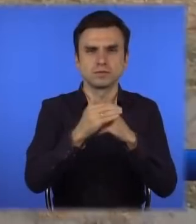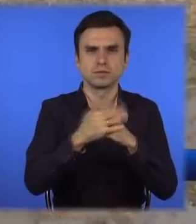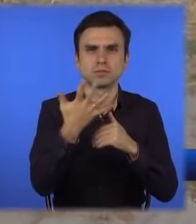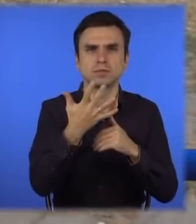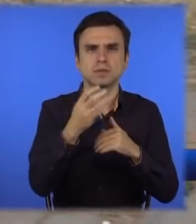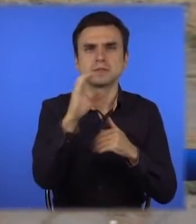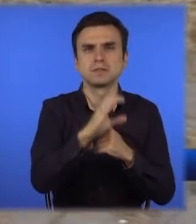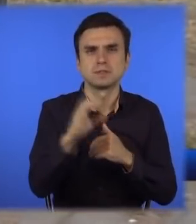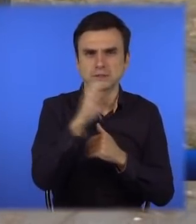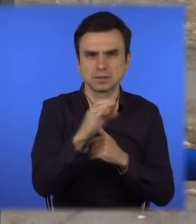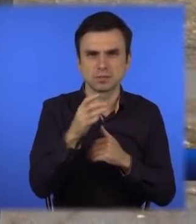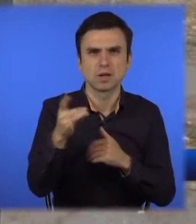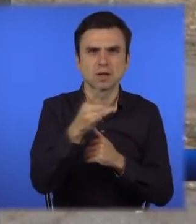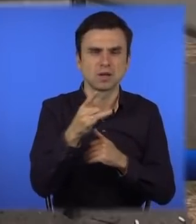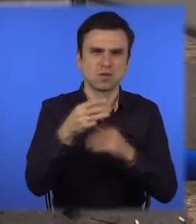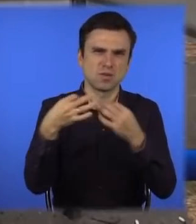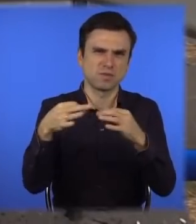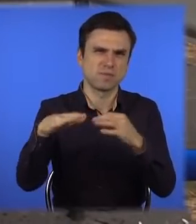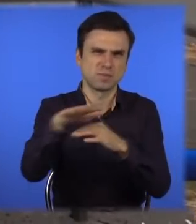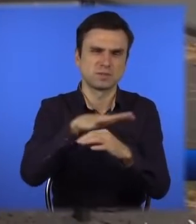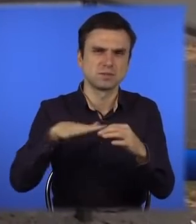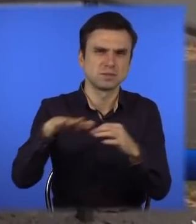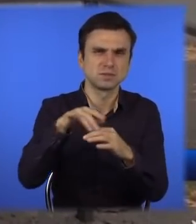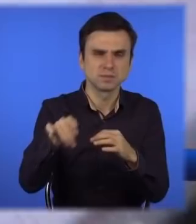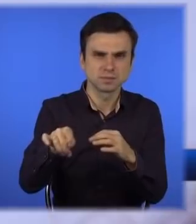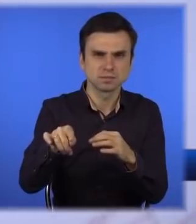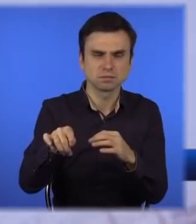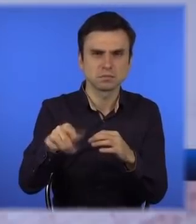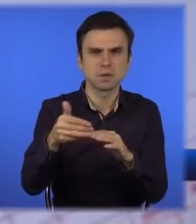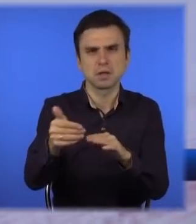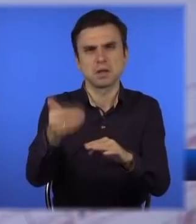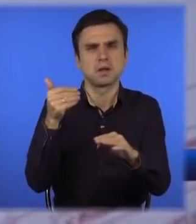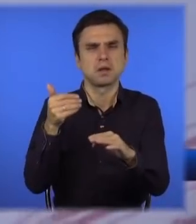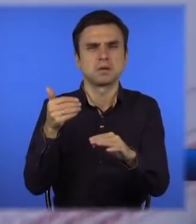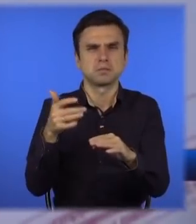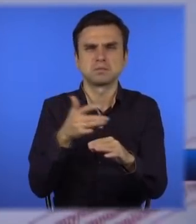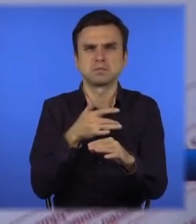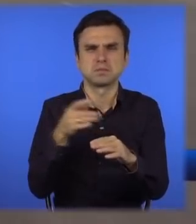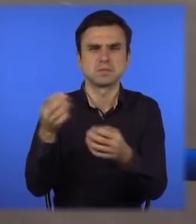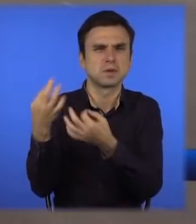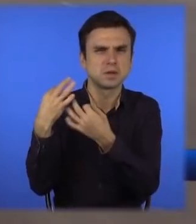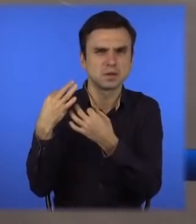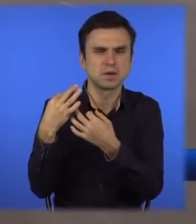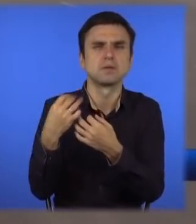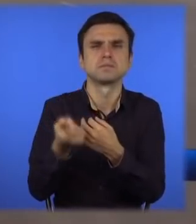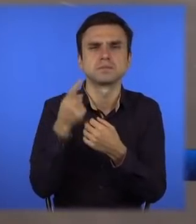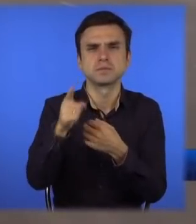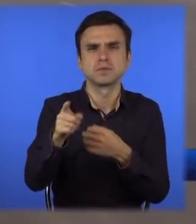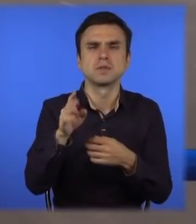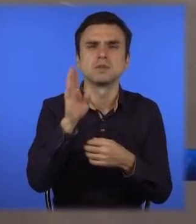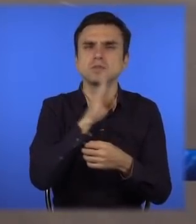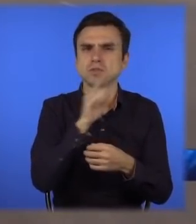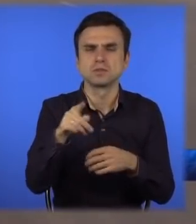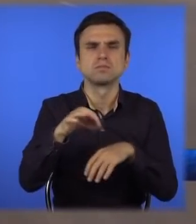все. Тож, що чекає на мешканців Сухої Балки? Новенький магазин з прибудованою зупинкою, реконструйований